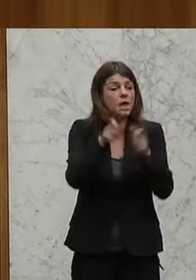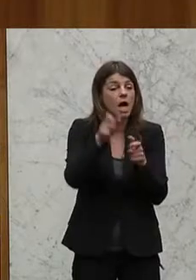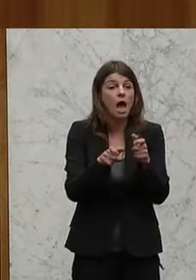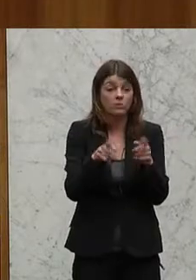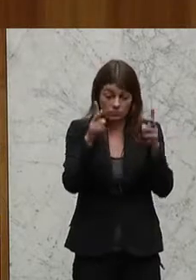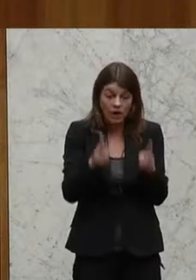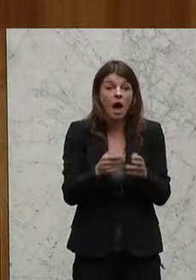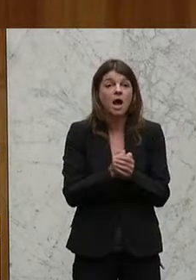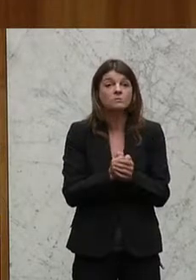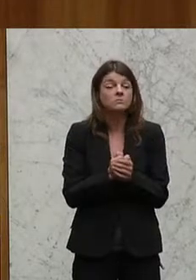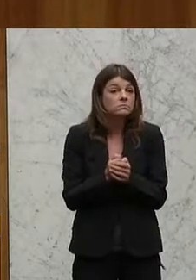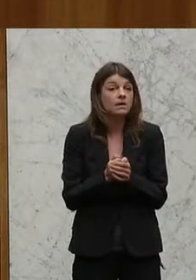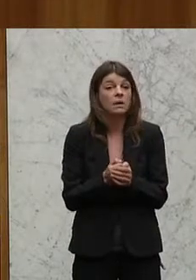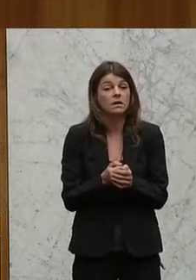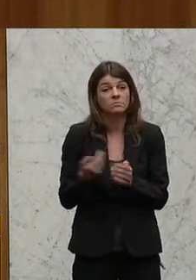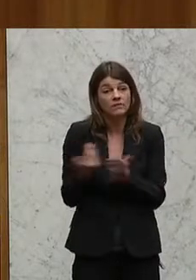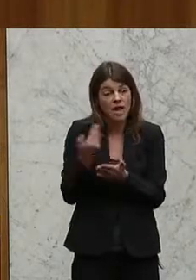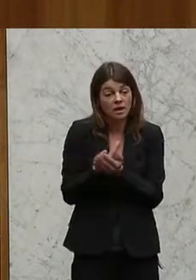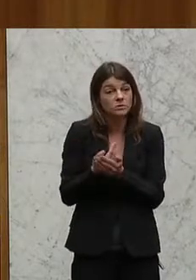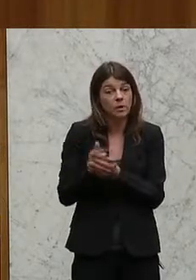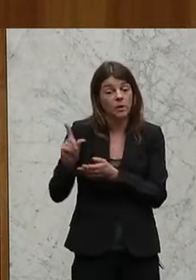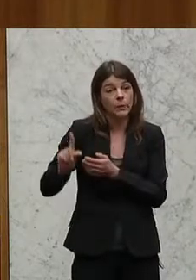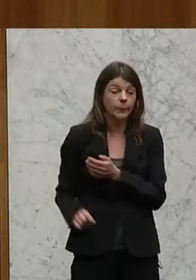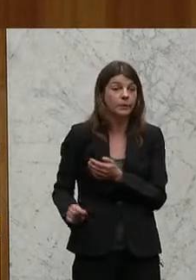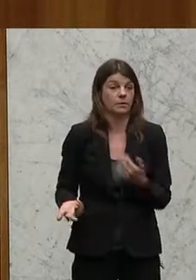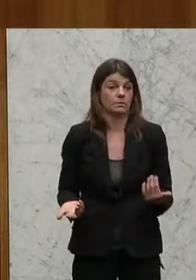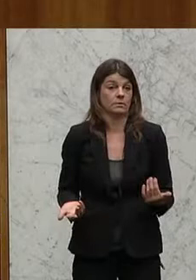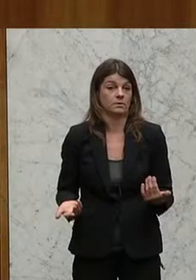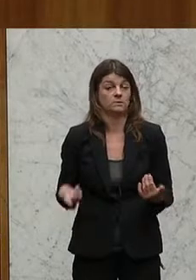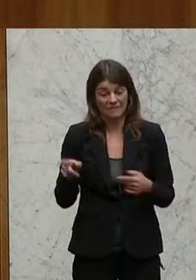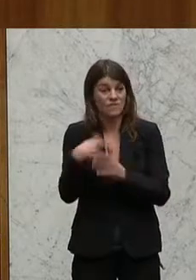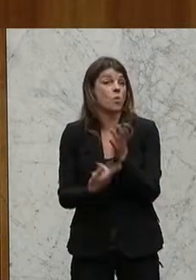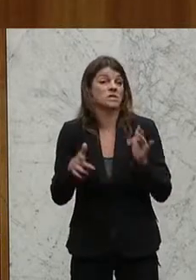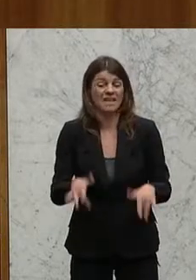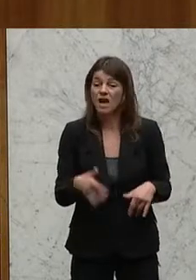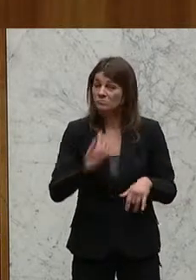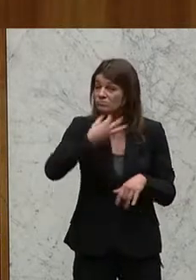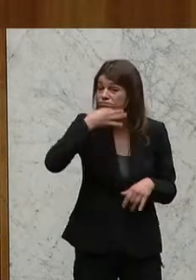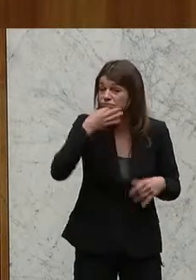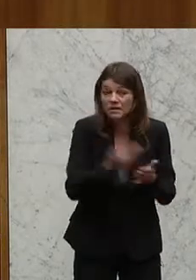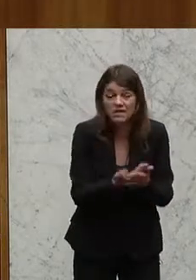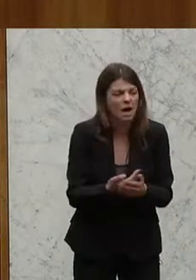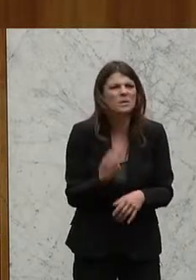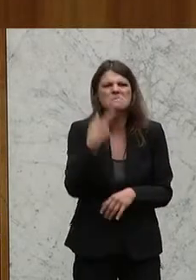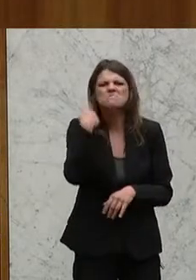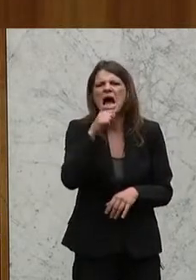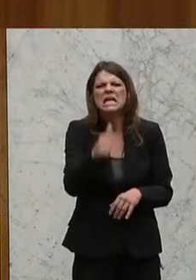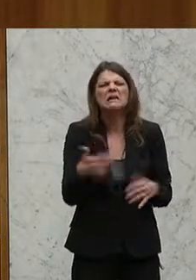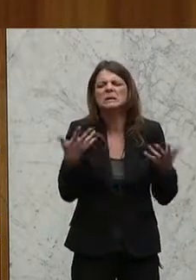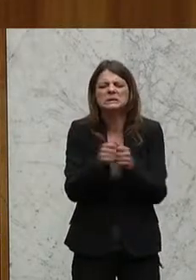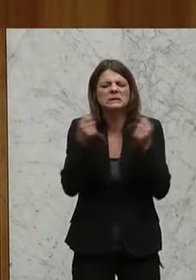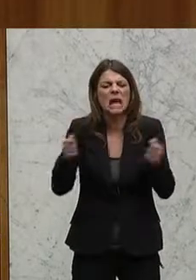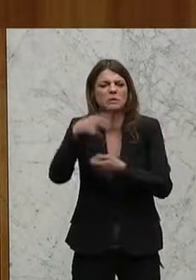de facto einen Einkommensverlust haben. Und davon spreche ich. Ich spreche nicht davon, was Sie in irgendwelchen Zeitungen